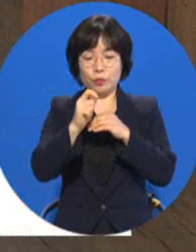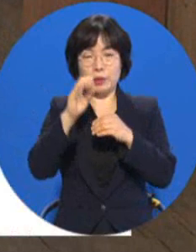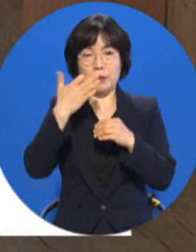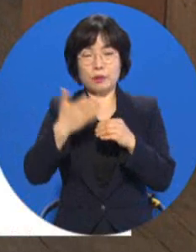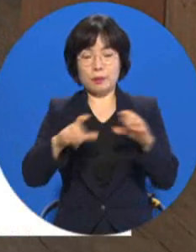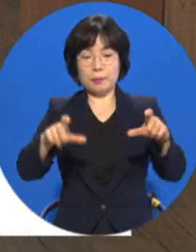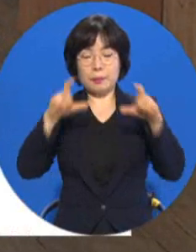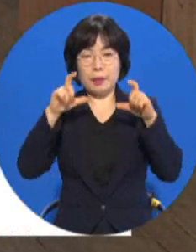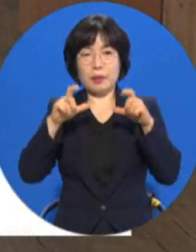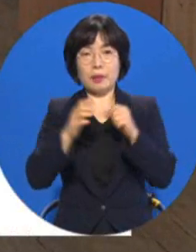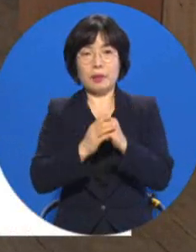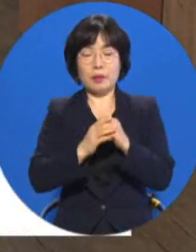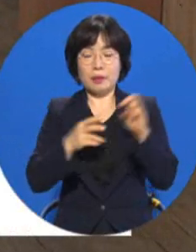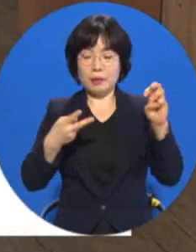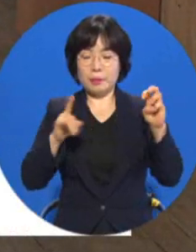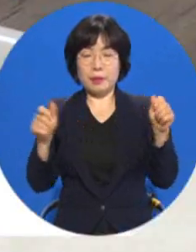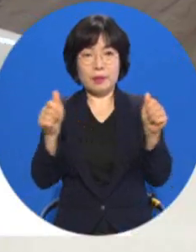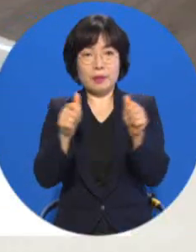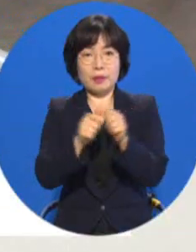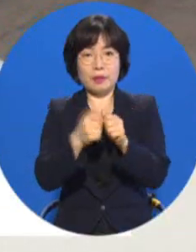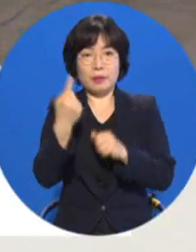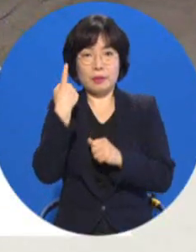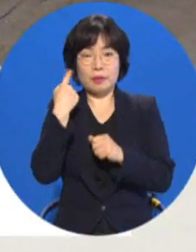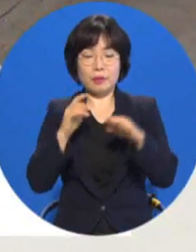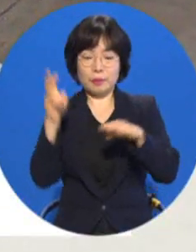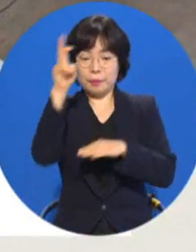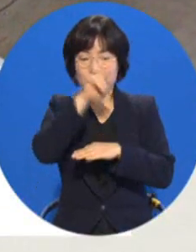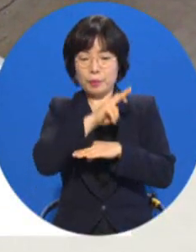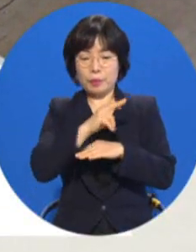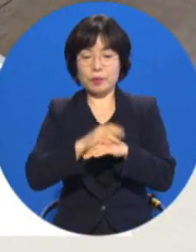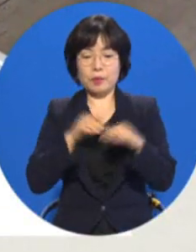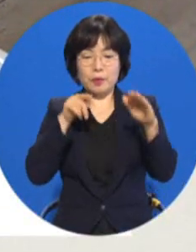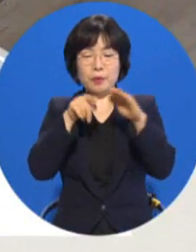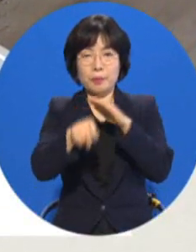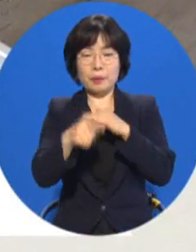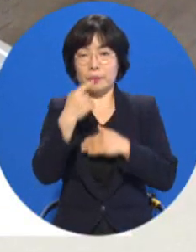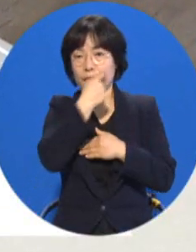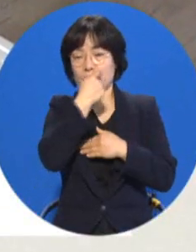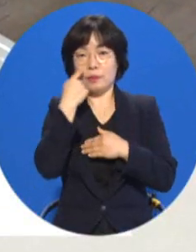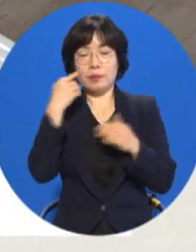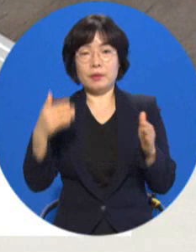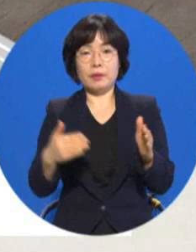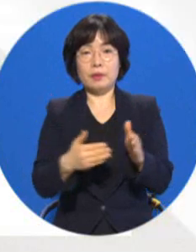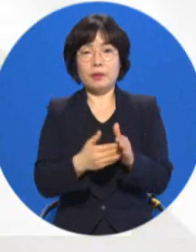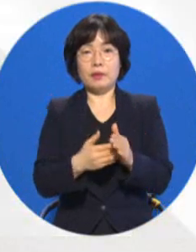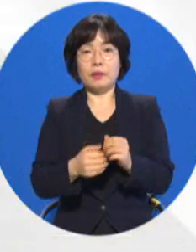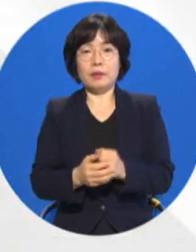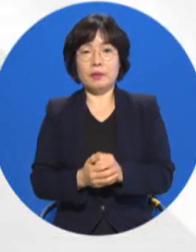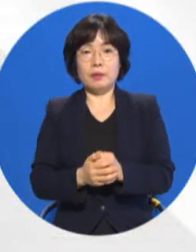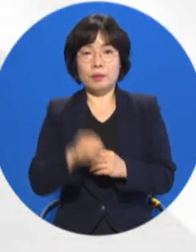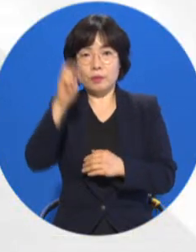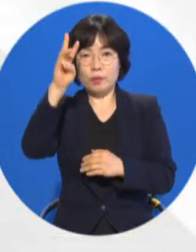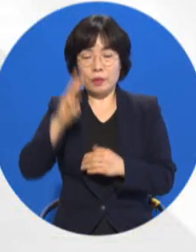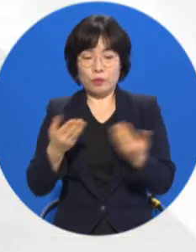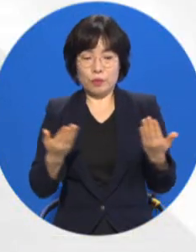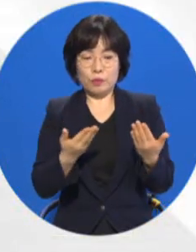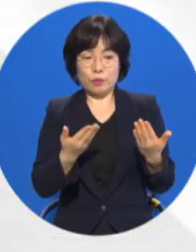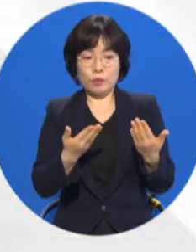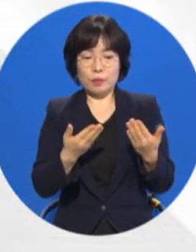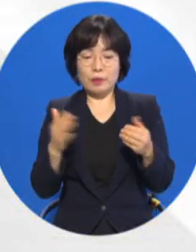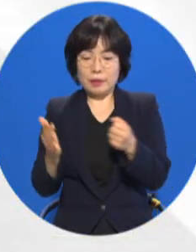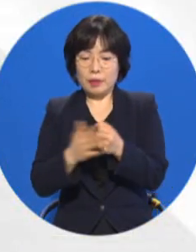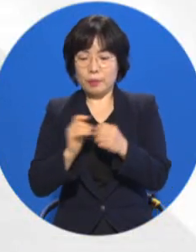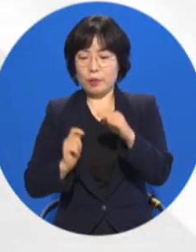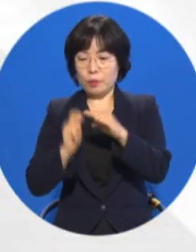확진자로 판명된 한 30대 남성이 어제 오전 이곳을 다녀간 것으로 확인됐기 때문입니다. 광주에 거주하다